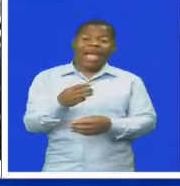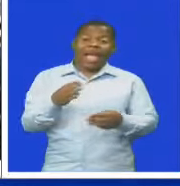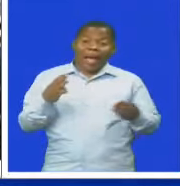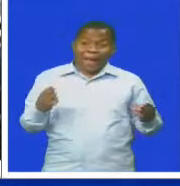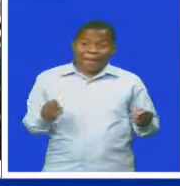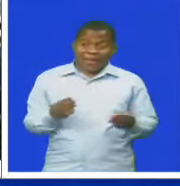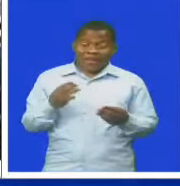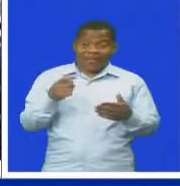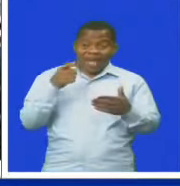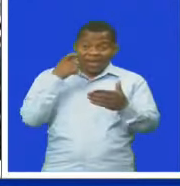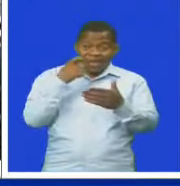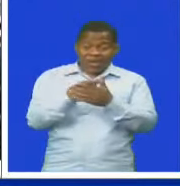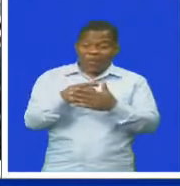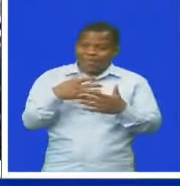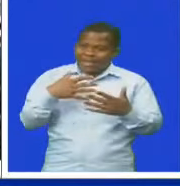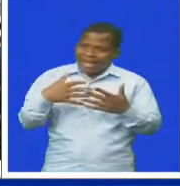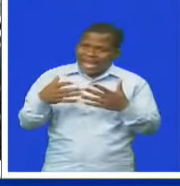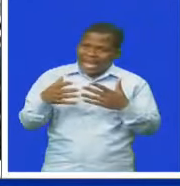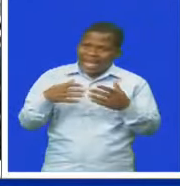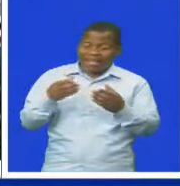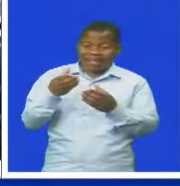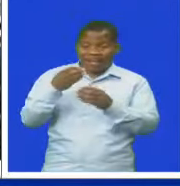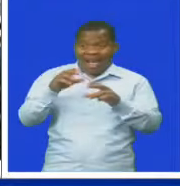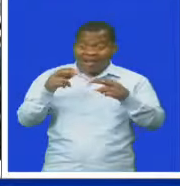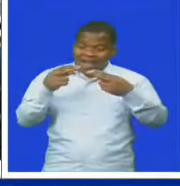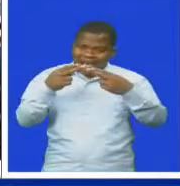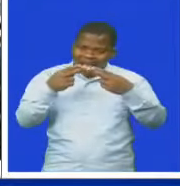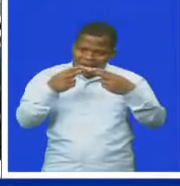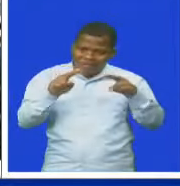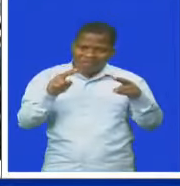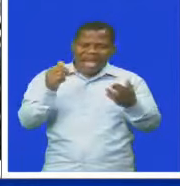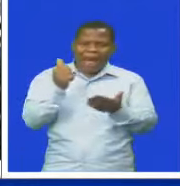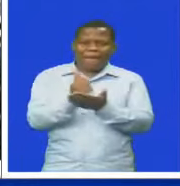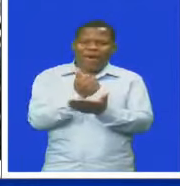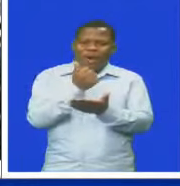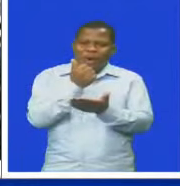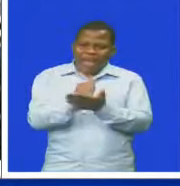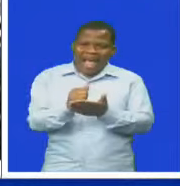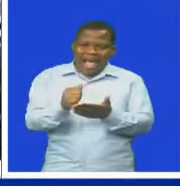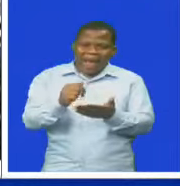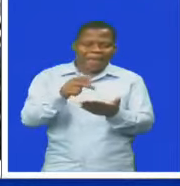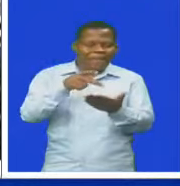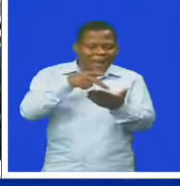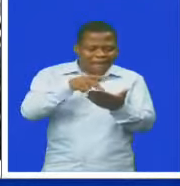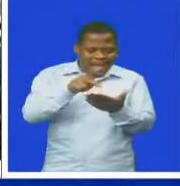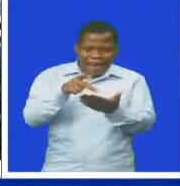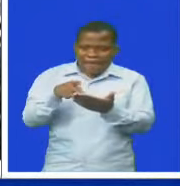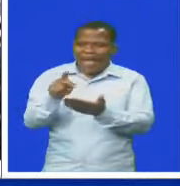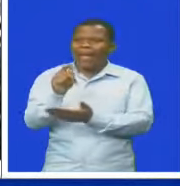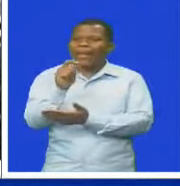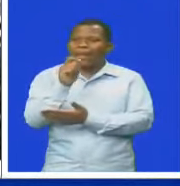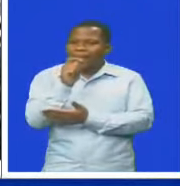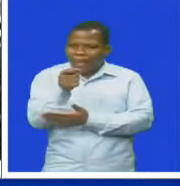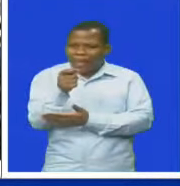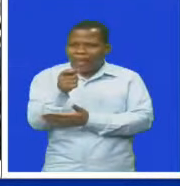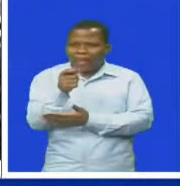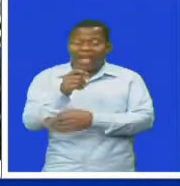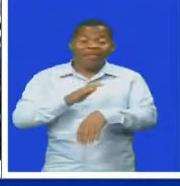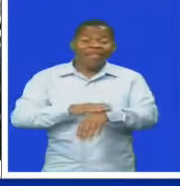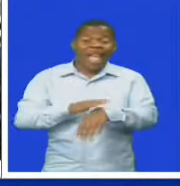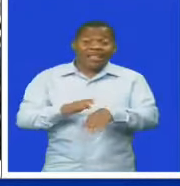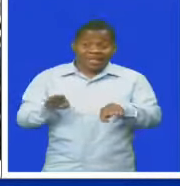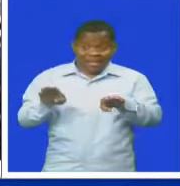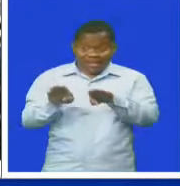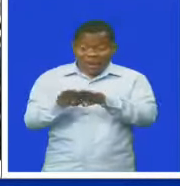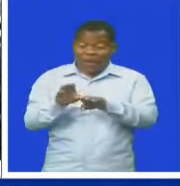ukuthi isebenzisela emakhaya emahekeni kepha sekutawusebenziswa tindlela tebucwephesha. Lokhu kuvakele ngemchumanisi kuleli bandla